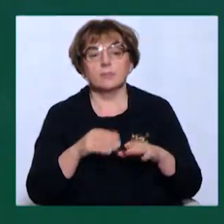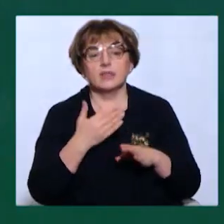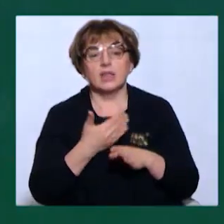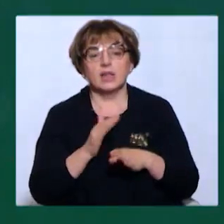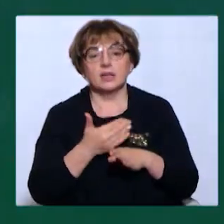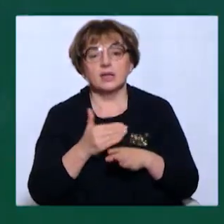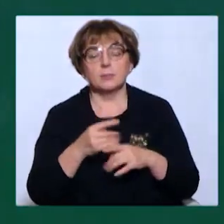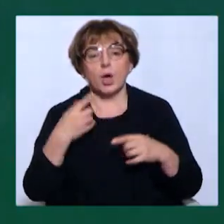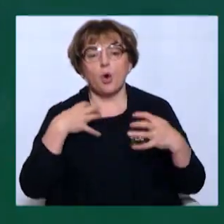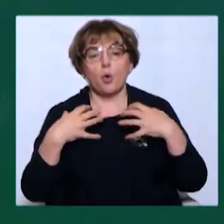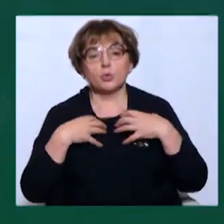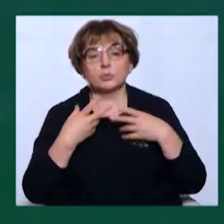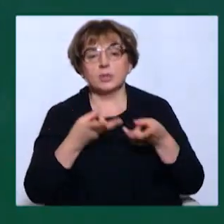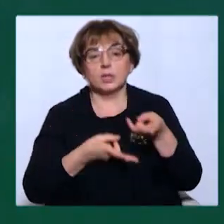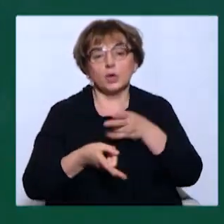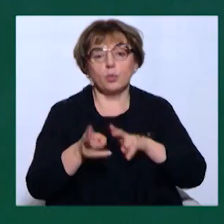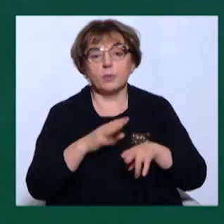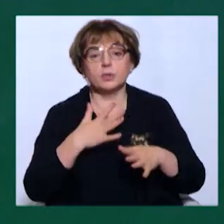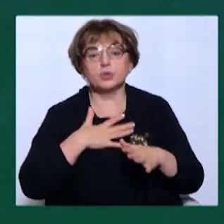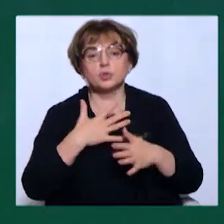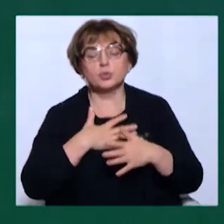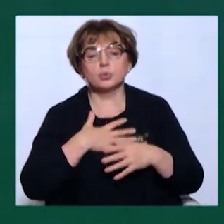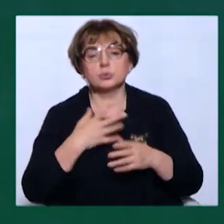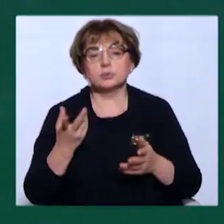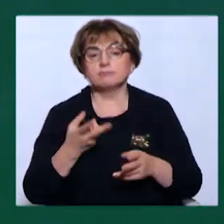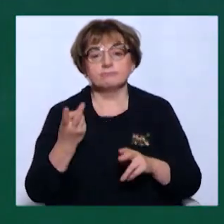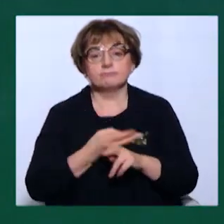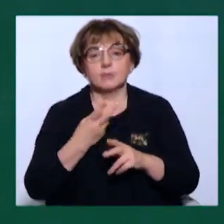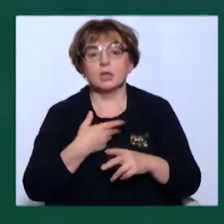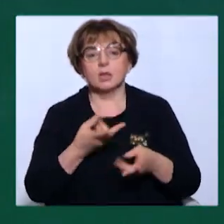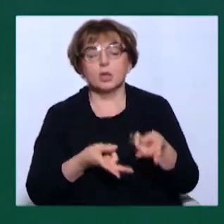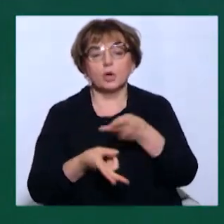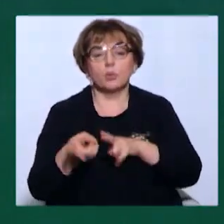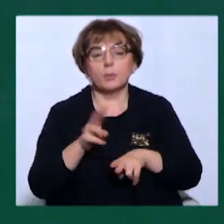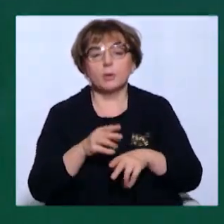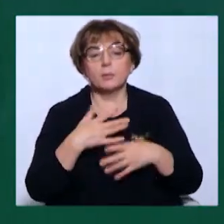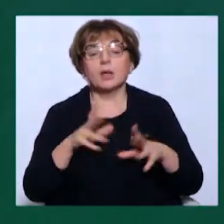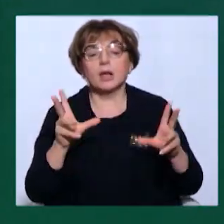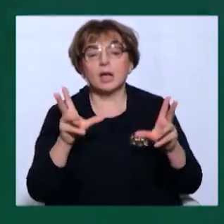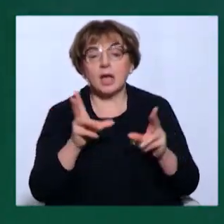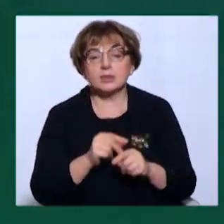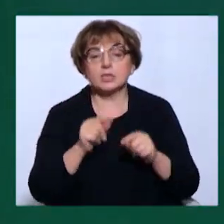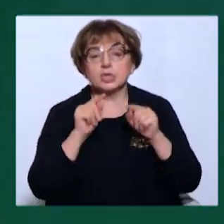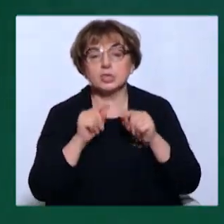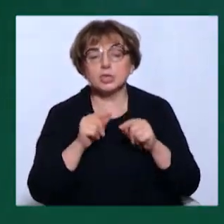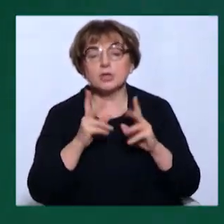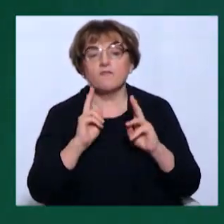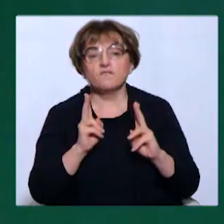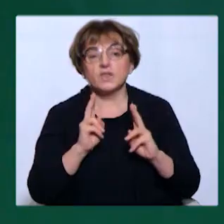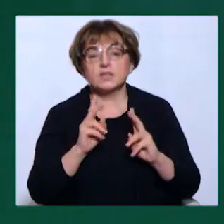და ორგანიზმები იღუპებოდნენ სუნთქვის უკმარისობის გამო. ხოლო გადარჩნენ უფრო